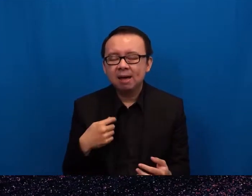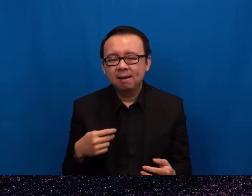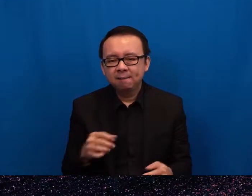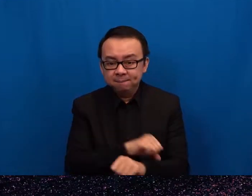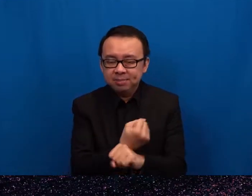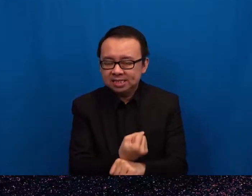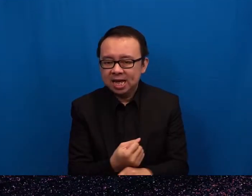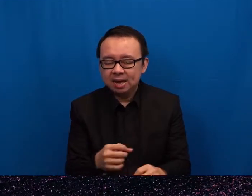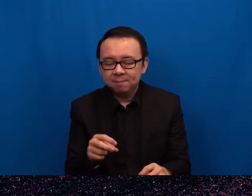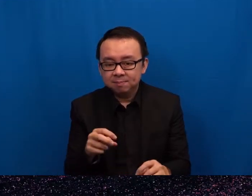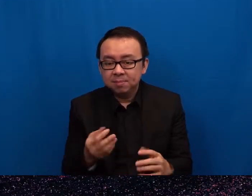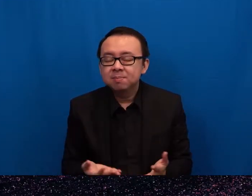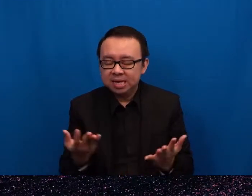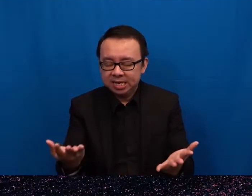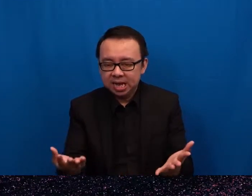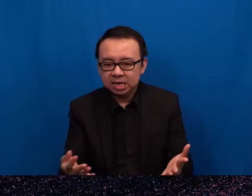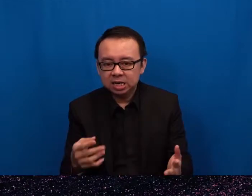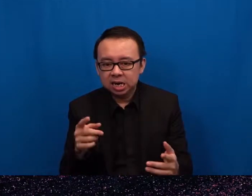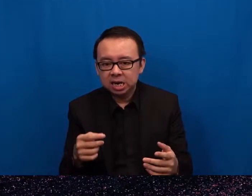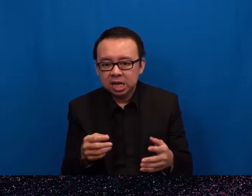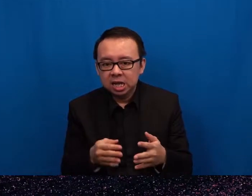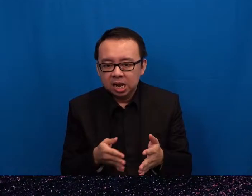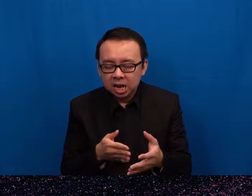lewat perhatian, a call away.